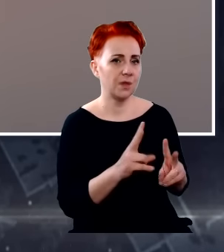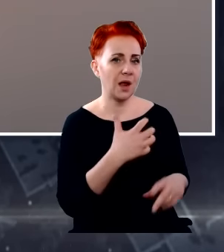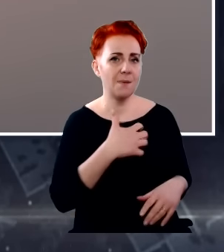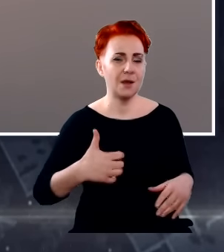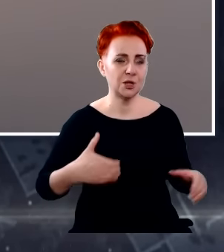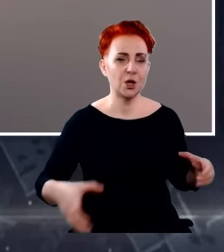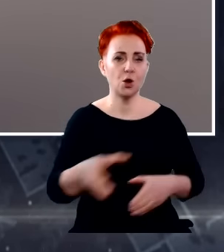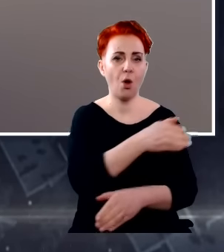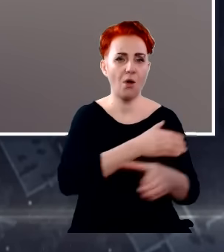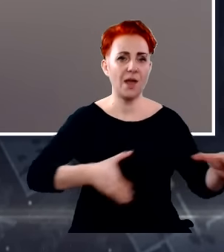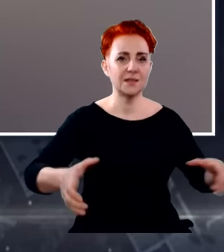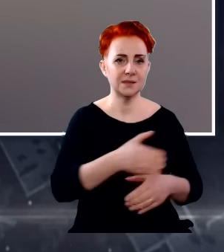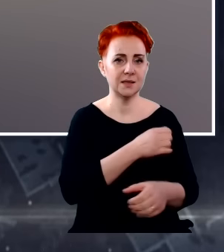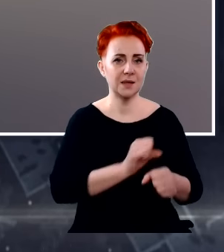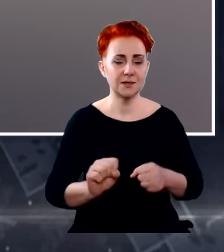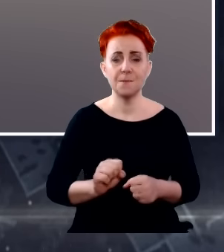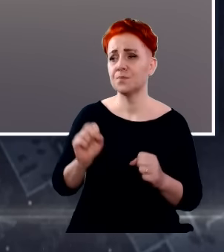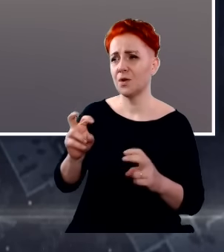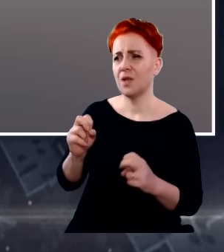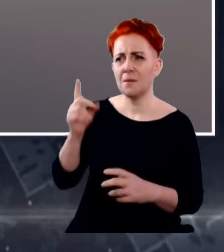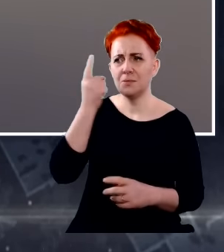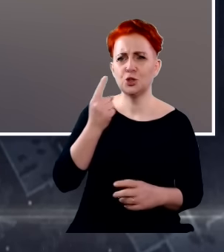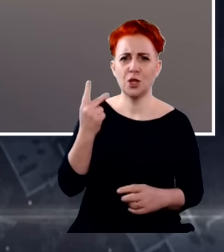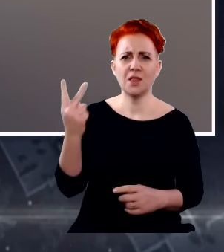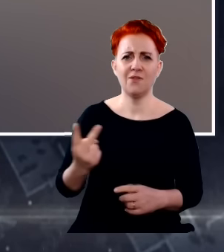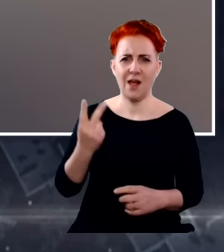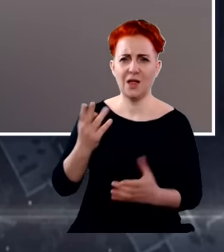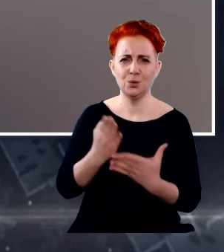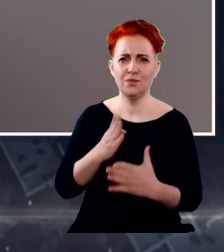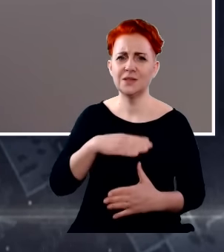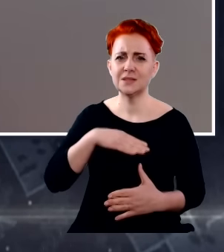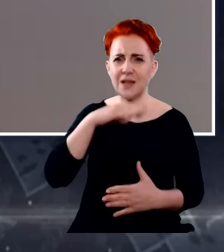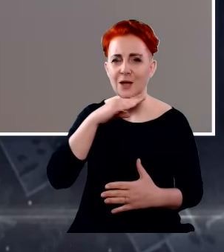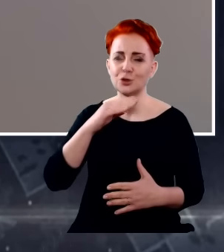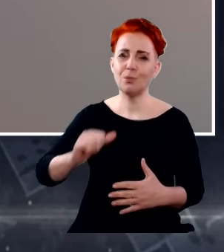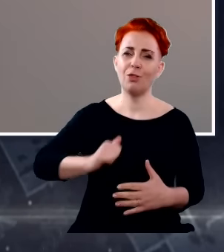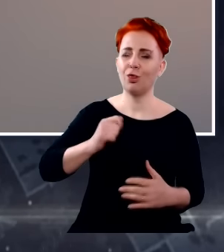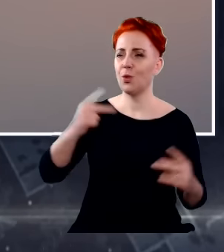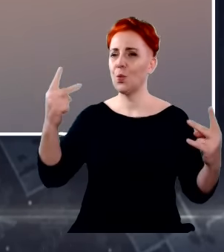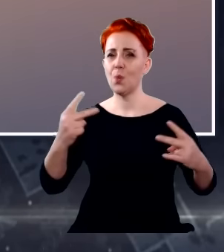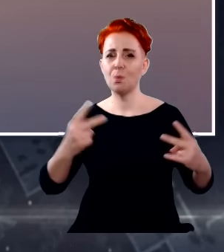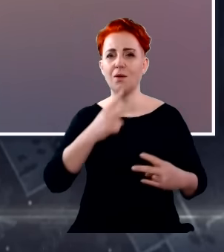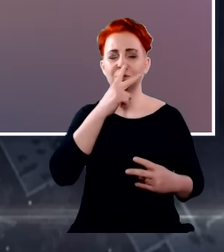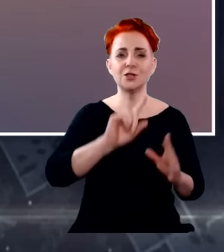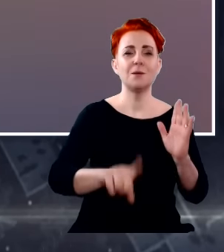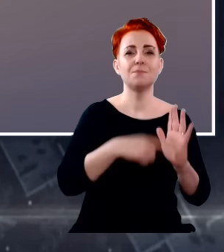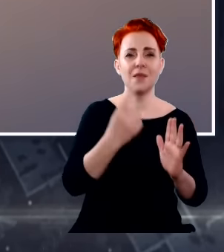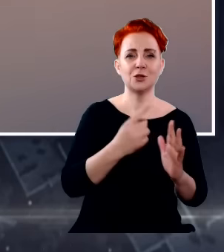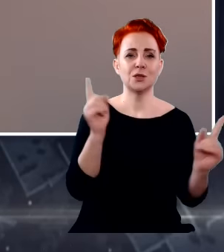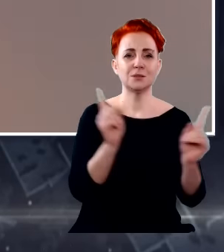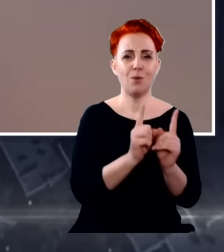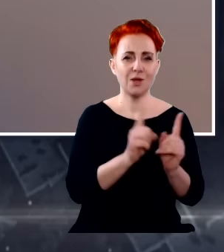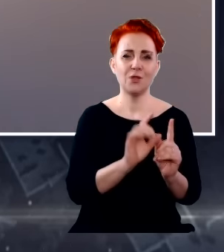rotacyjnym. Ale myślał, że te 2 lata wystarczą mu do tego, żeby polansować się, bo widać od pierwszego posiedzenia Sejmu, że to jest tylko i wyłącznie